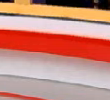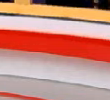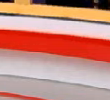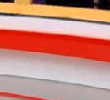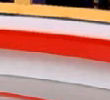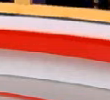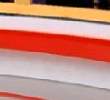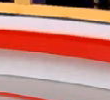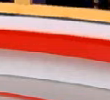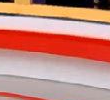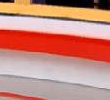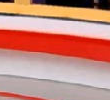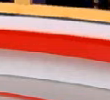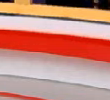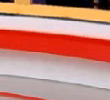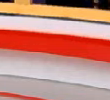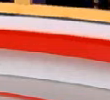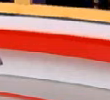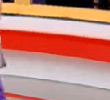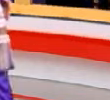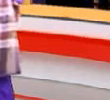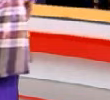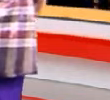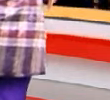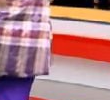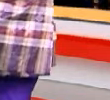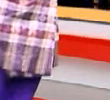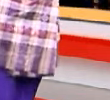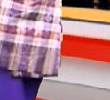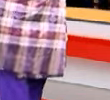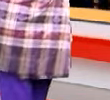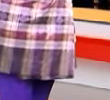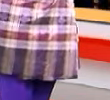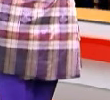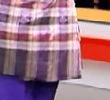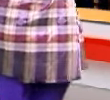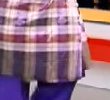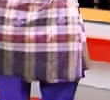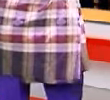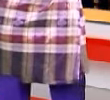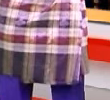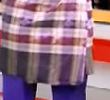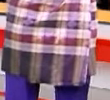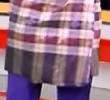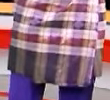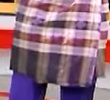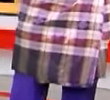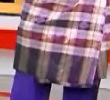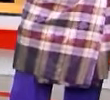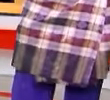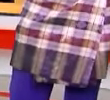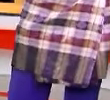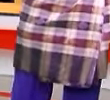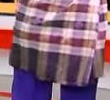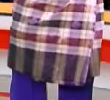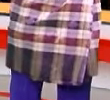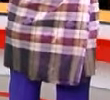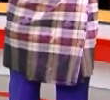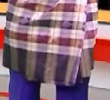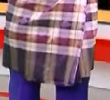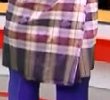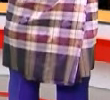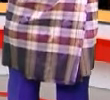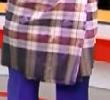nasional 8 edisi 8 Mei paparan-paparan utama yang menanti anda malam ini nahas helikopter di Islamabad ragut nyawa isteri